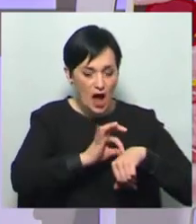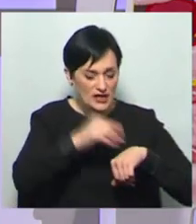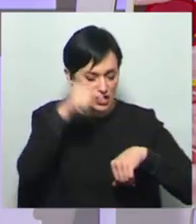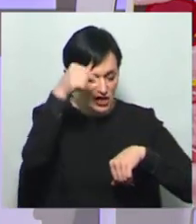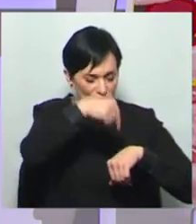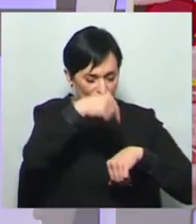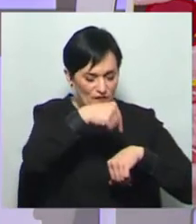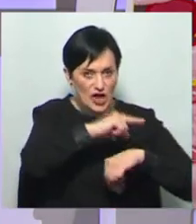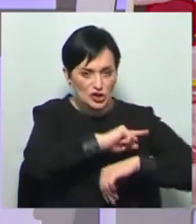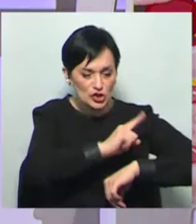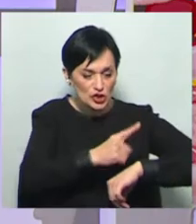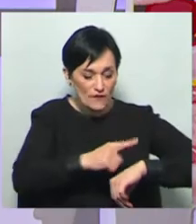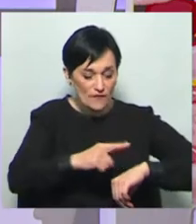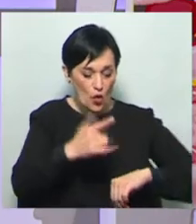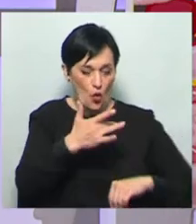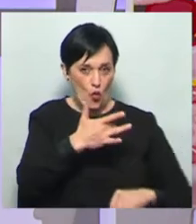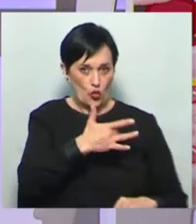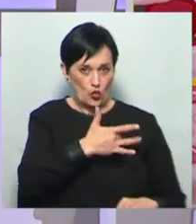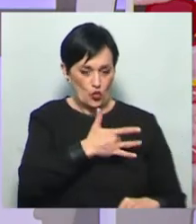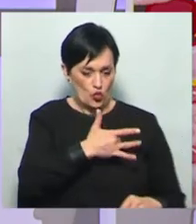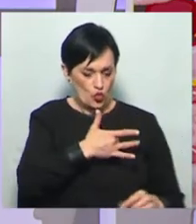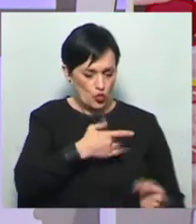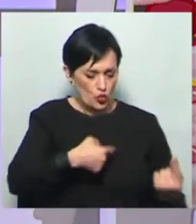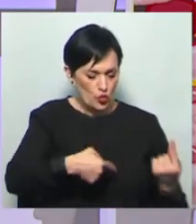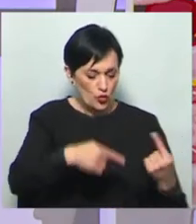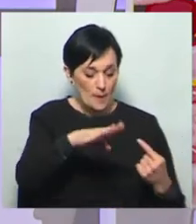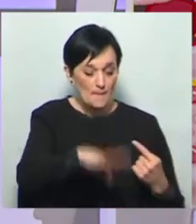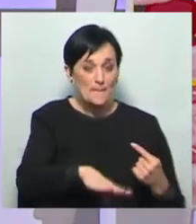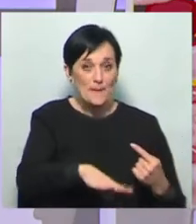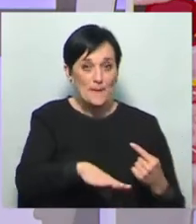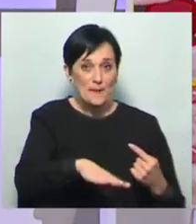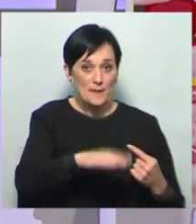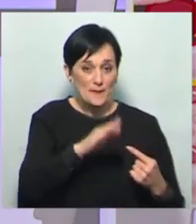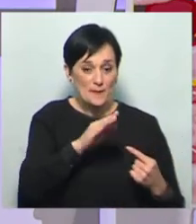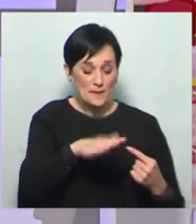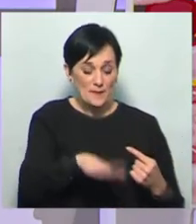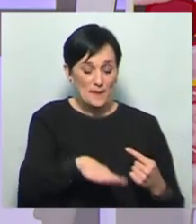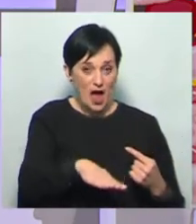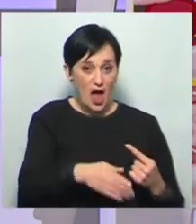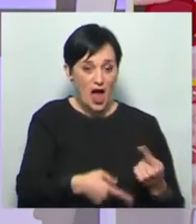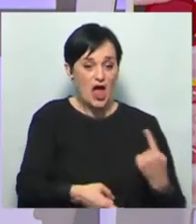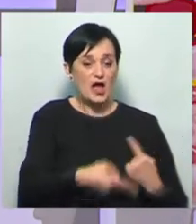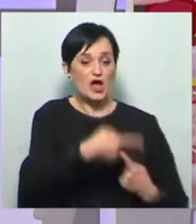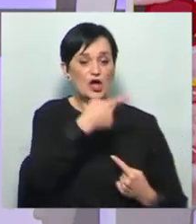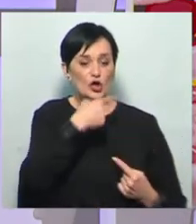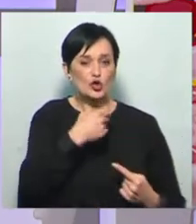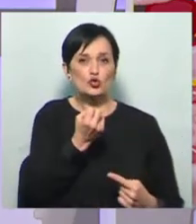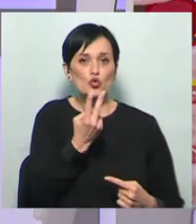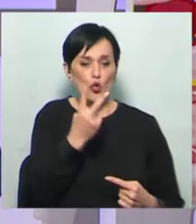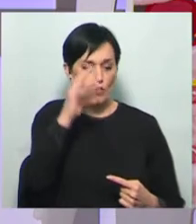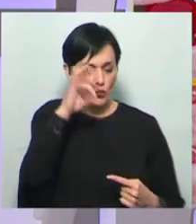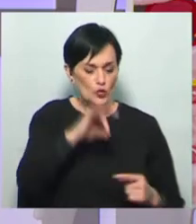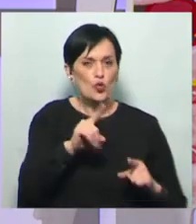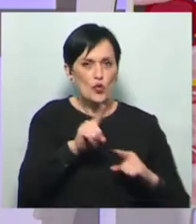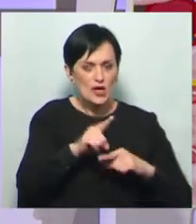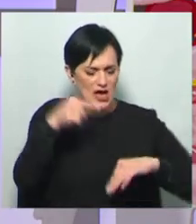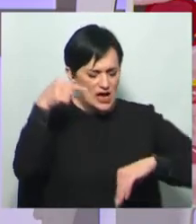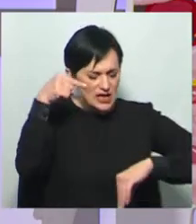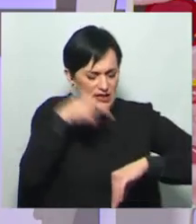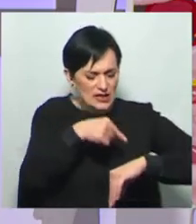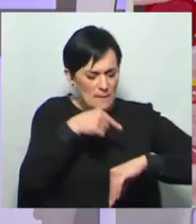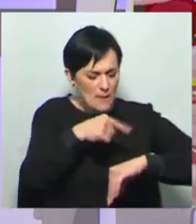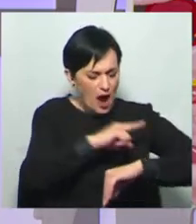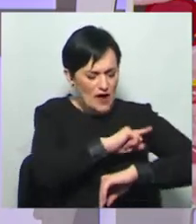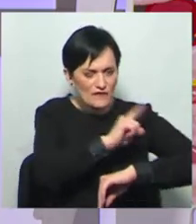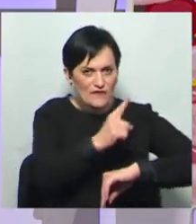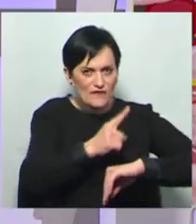რომელსაც გულისკენ გადააქვს ქვემო კიდურიდან დაახლოებით 12%-ამდე სისხლი, ასევე ხმავენური სისტემა,